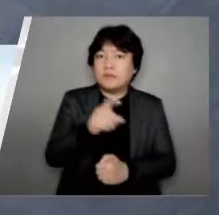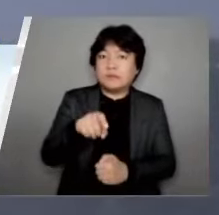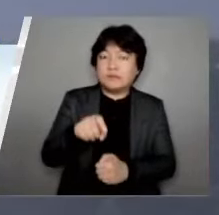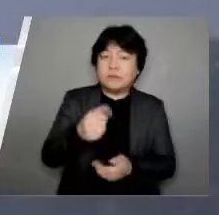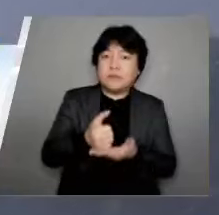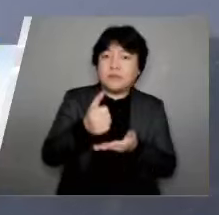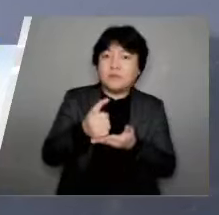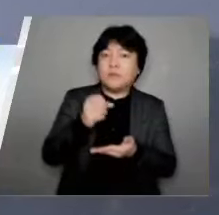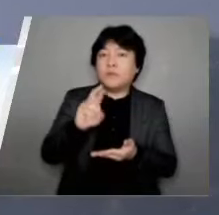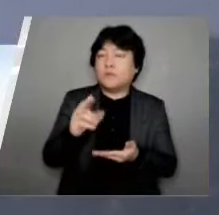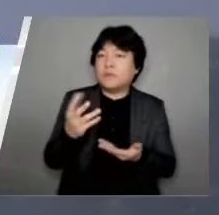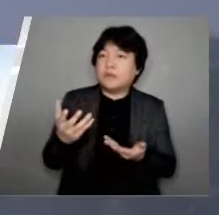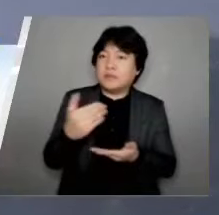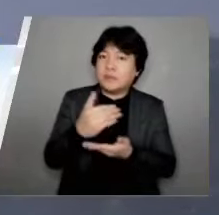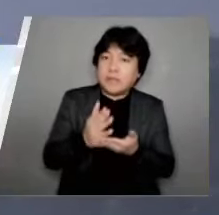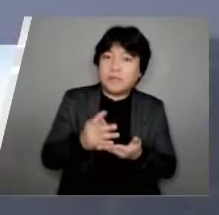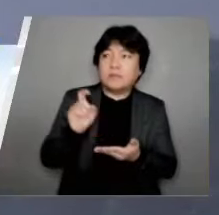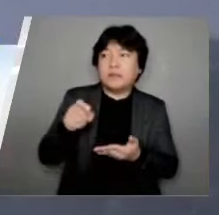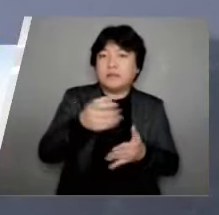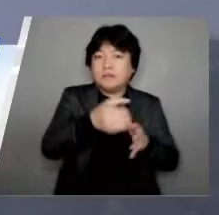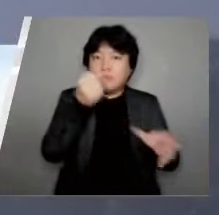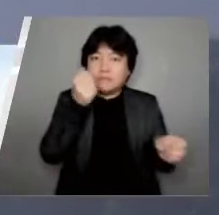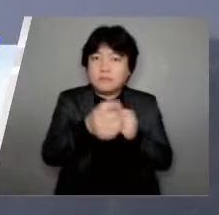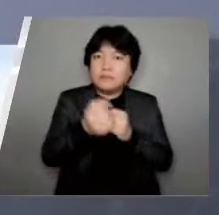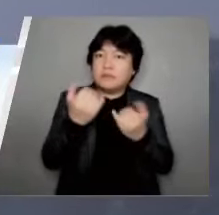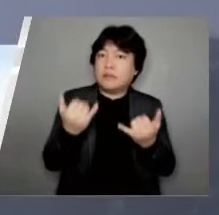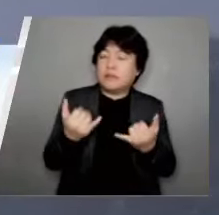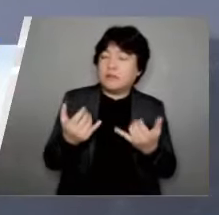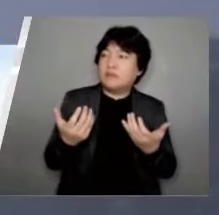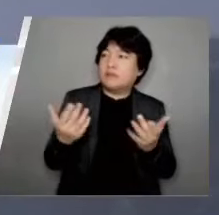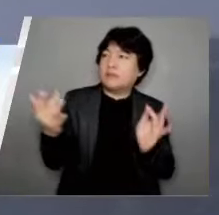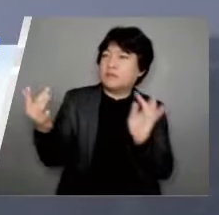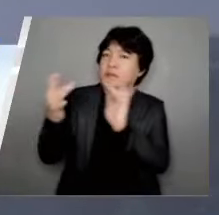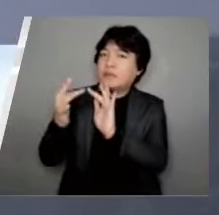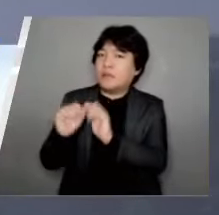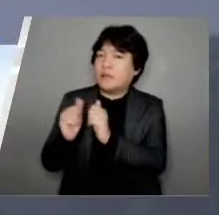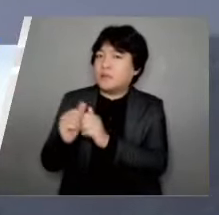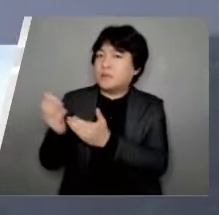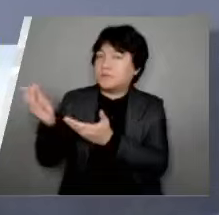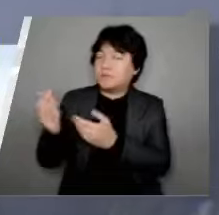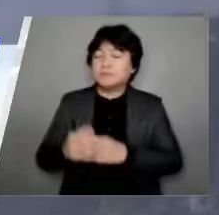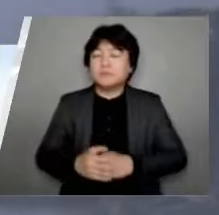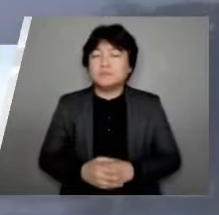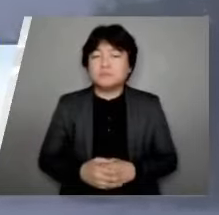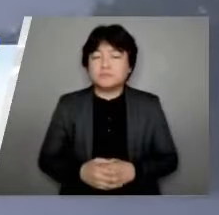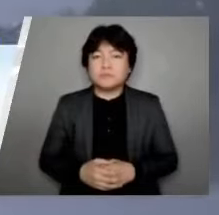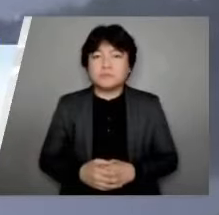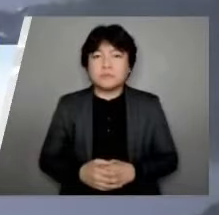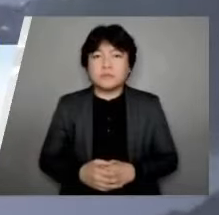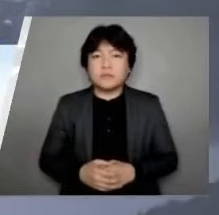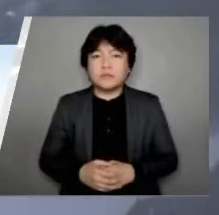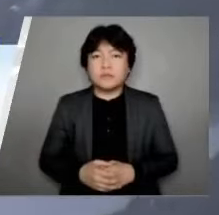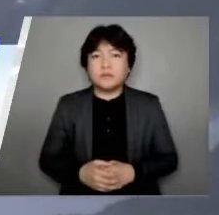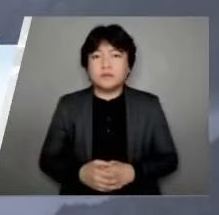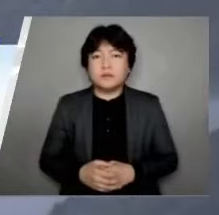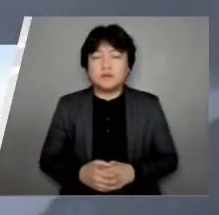kailangan magpa-rescue pa po sa mga sandaling ito, saan po ba sila pwedeng tumawag o humingi ng tulong?